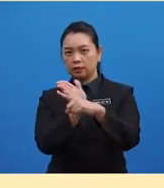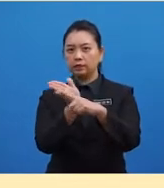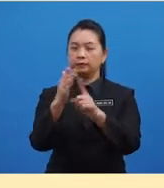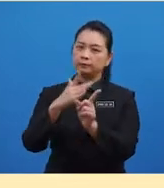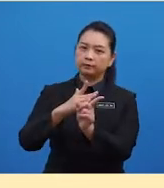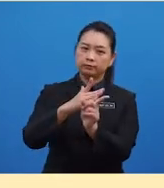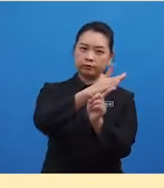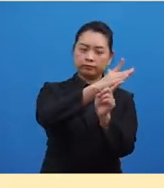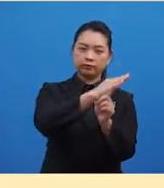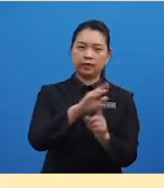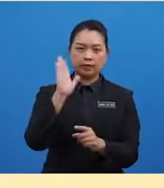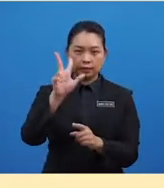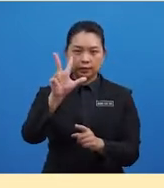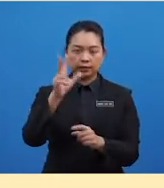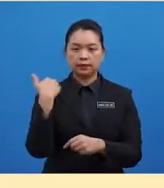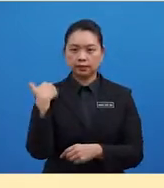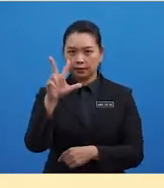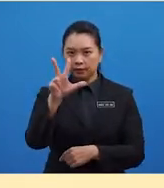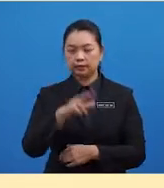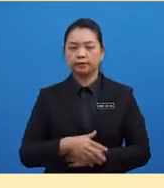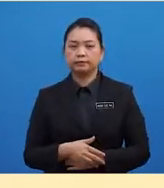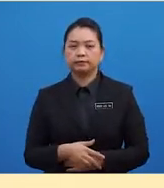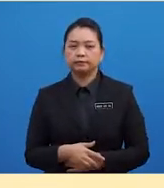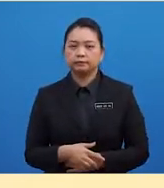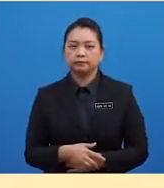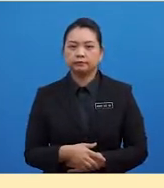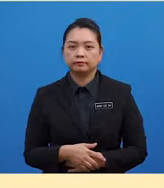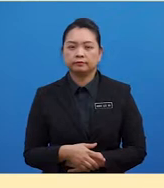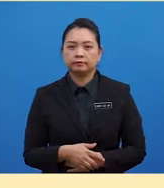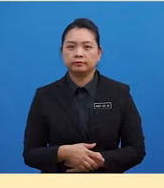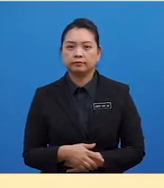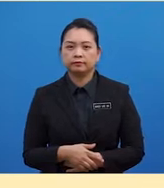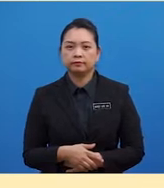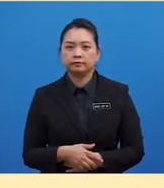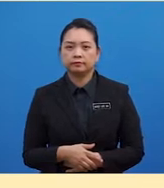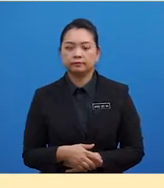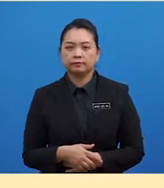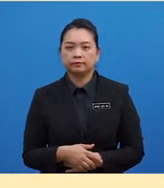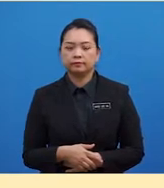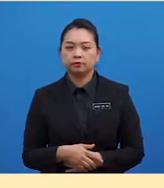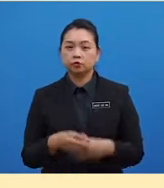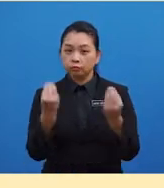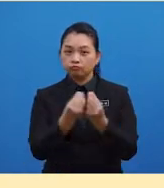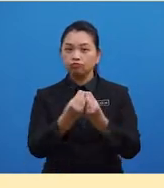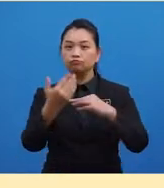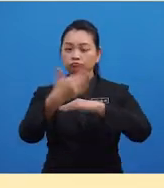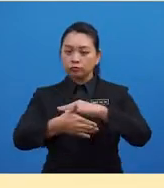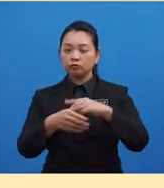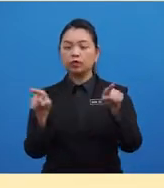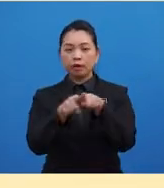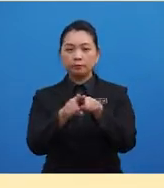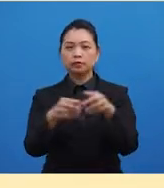cikgu. Jadi dibuktikan bahawa bilangan sisi adalah bersamaan dengan bilangan paksi